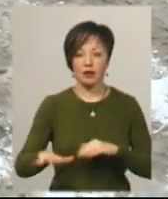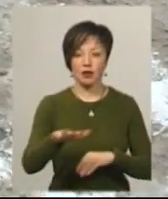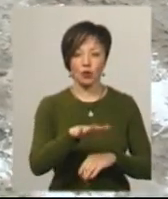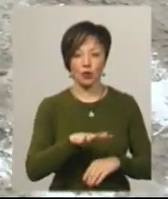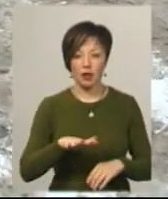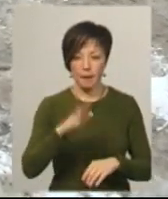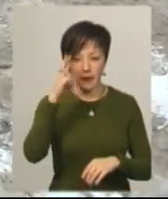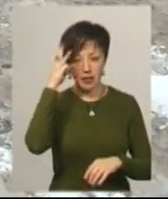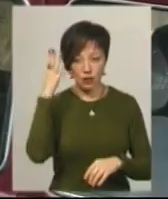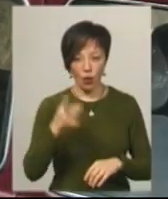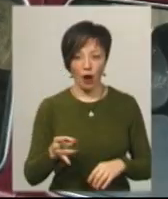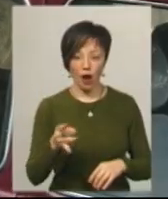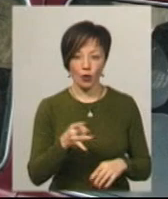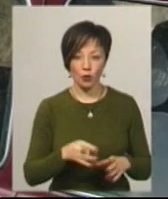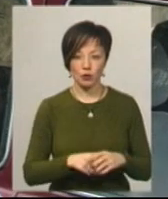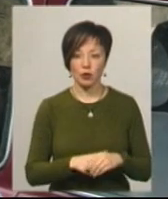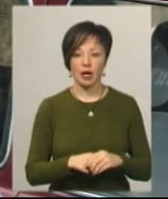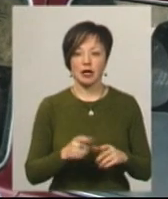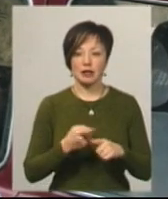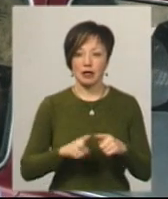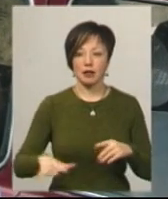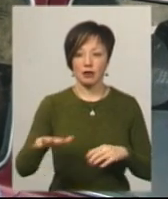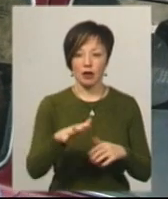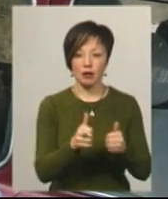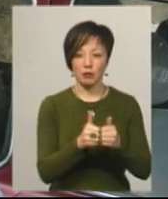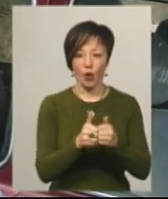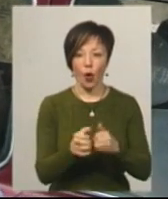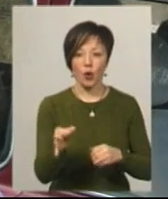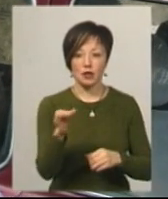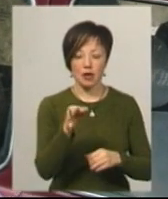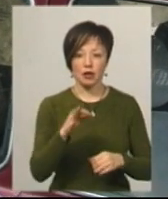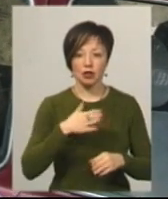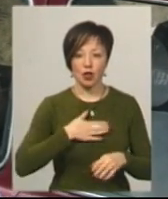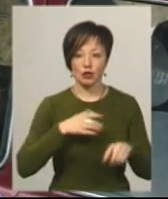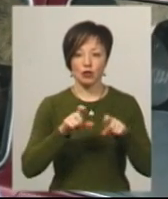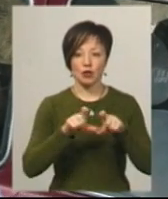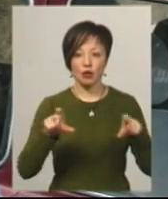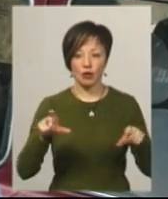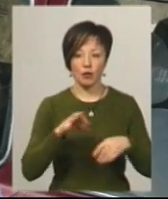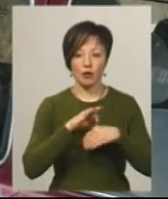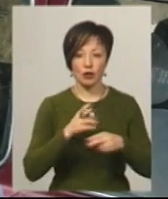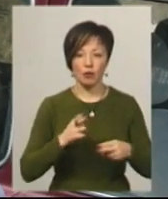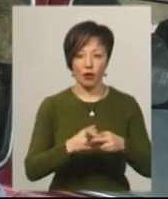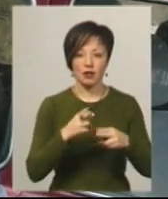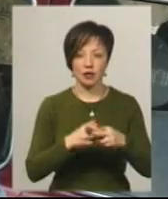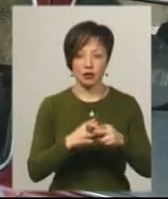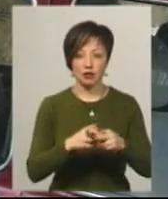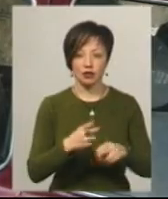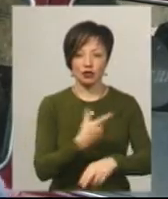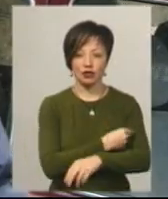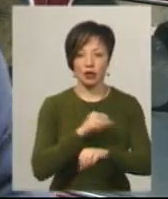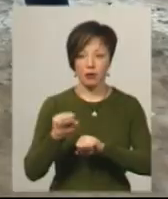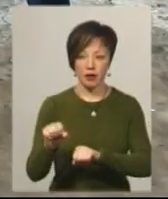яка знаходиться на території Хмельницького району. Оскільки дана територія межує з мікрорайоном Озерна, наша установа проводить профілактичне щеплення проти